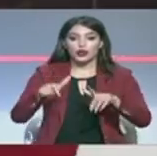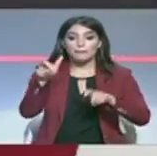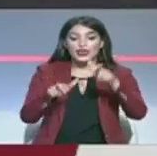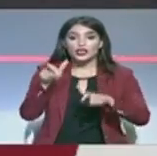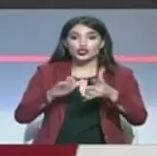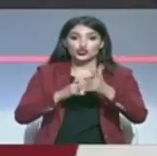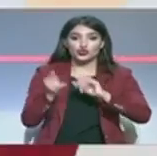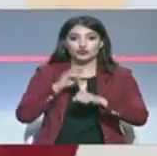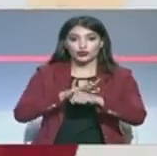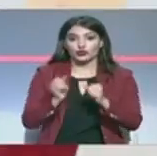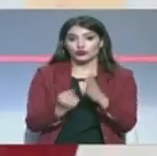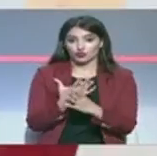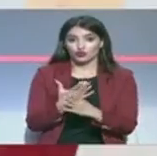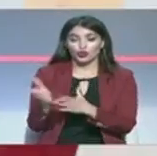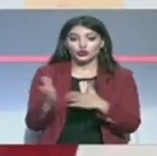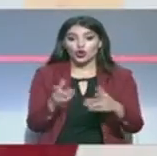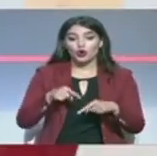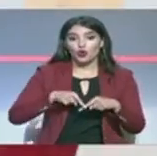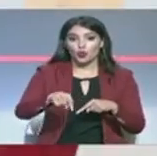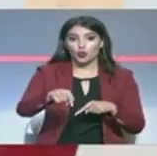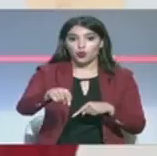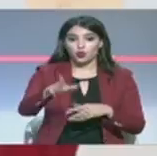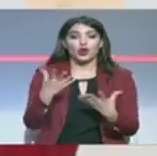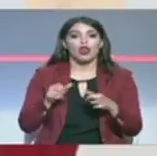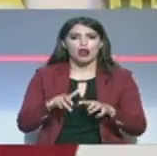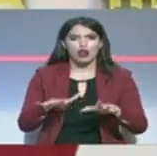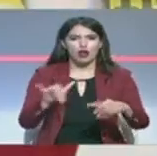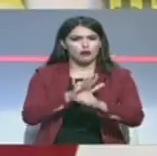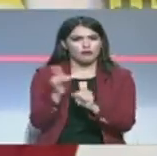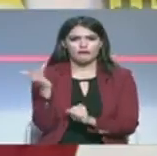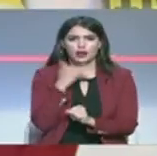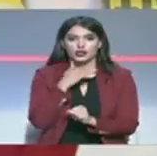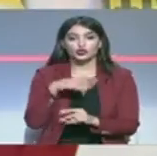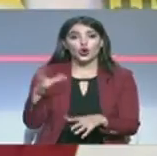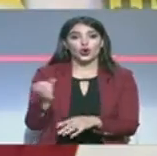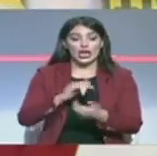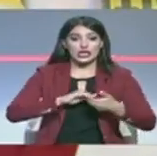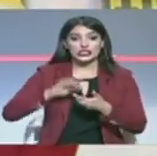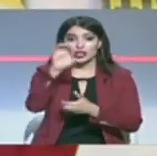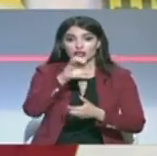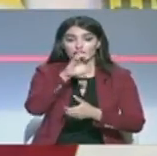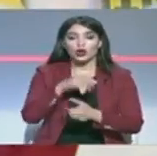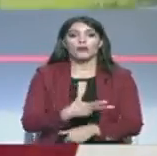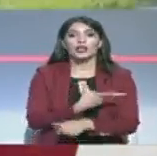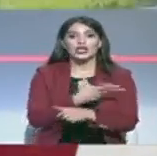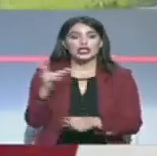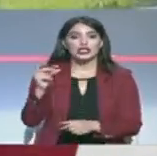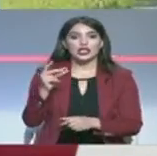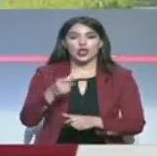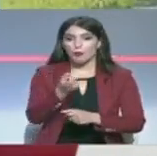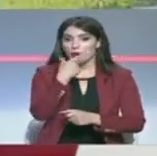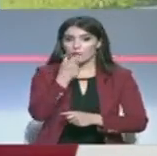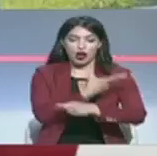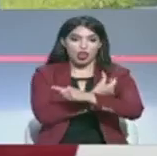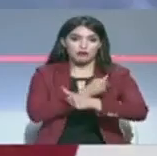شخص بهذا الفيروس. وفي الوقت الذي يتمدد فيه الفيروس حول العالم، يأمل الاتحاد الأوروبي في الحصول على 30 مليون جرعة من